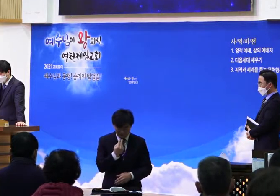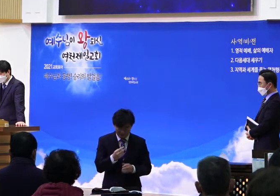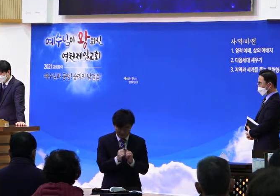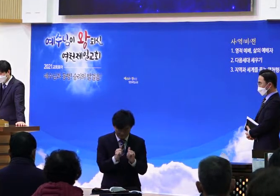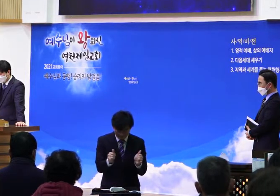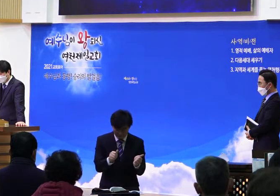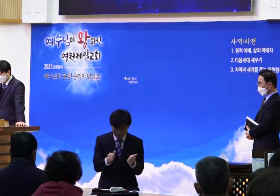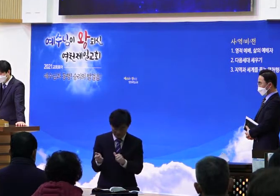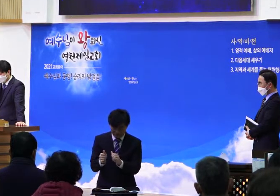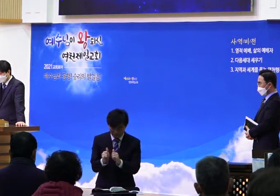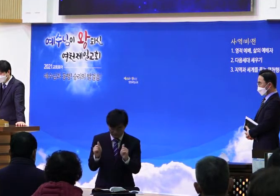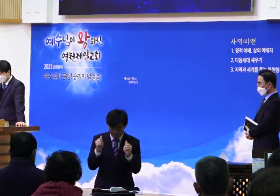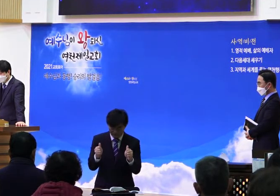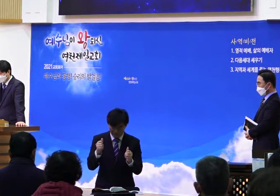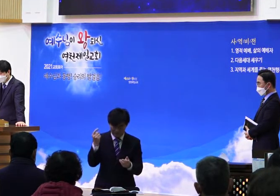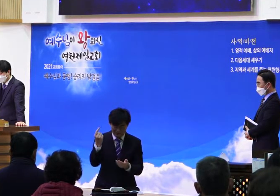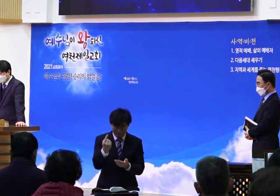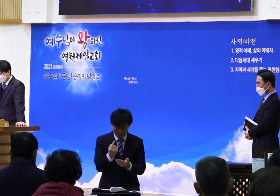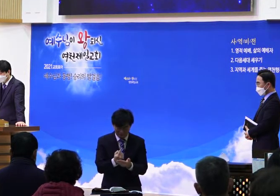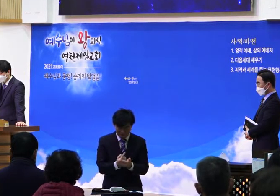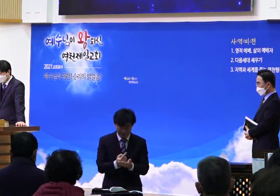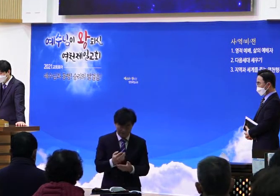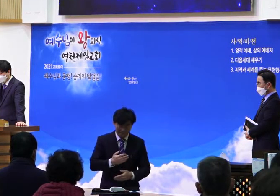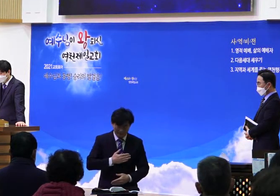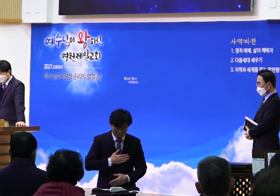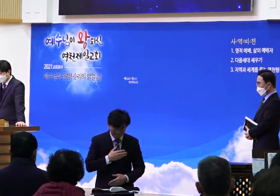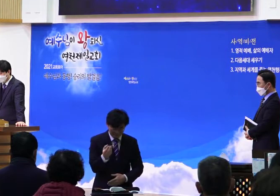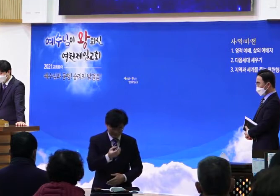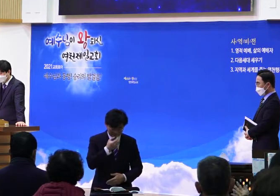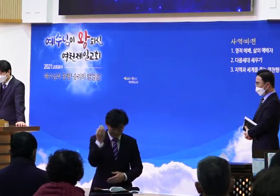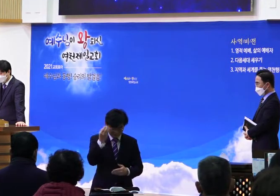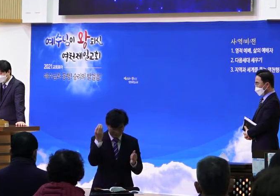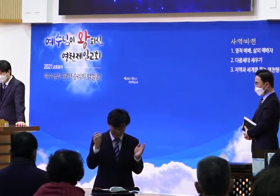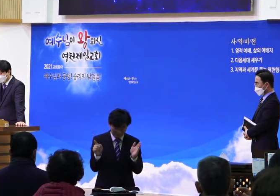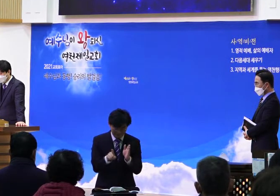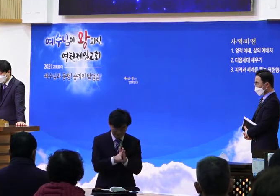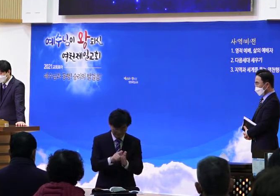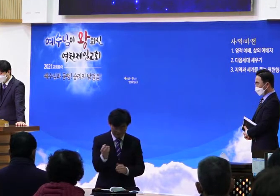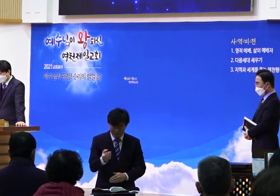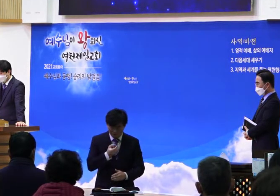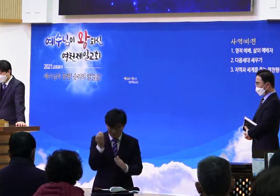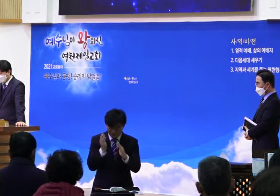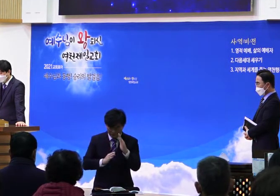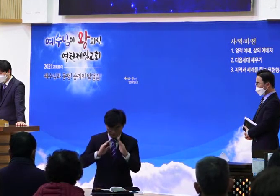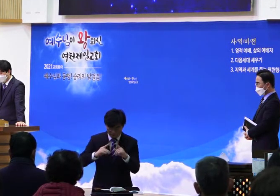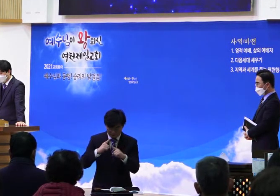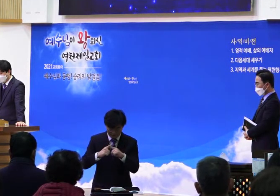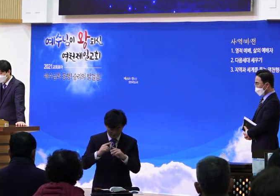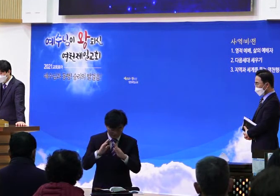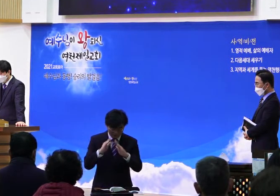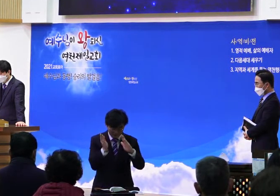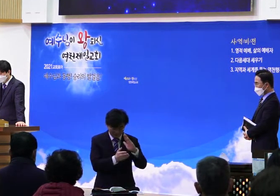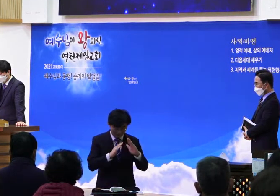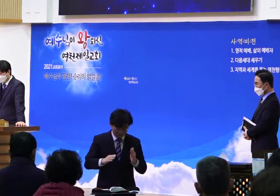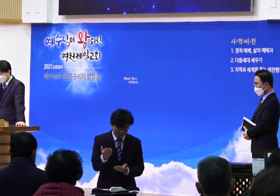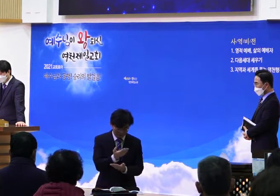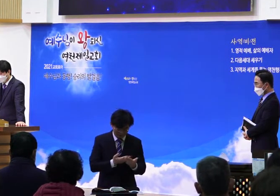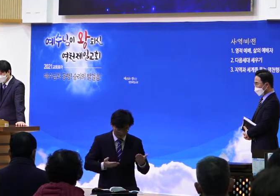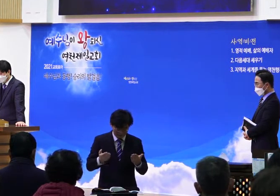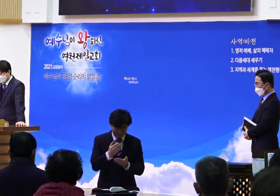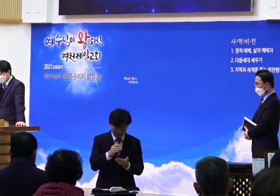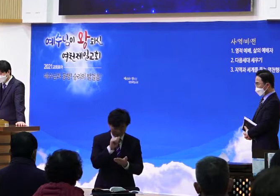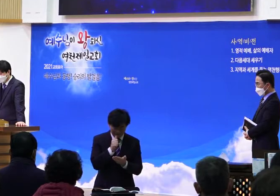거기로부터 살아있는 자와 죽은 자를 심판하러 오십니다. 나는 성경을 믿으며 거룩한 공교회와